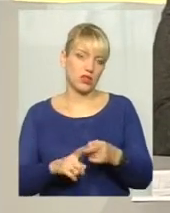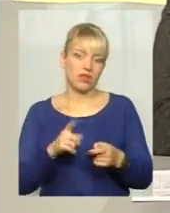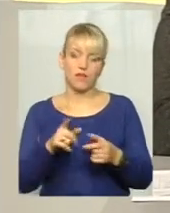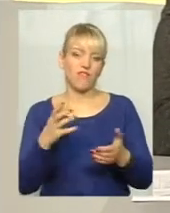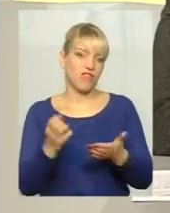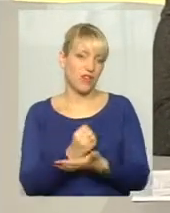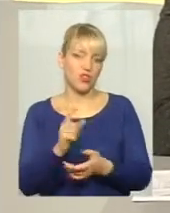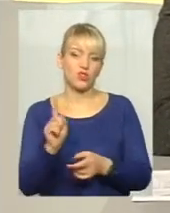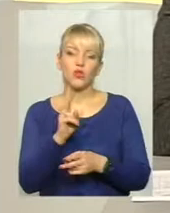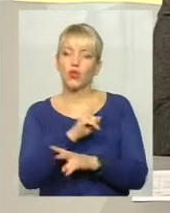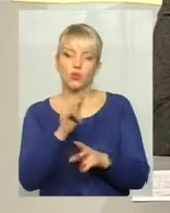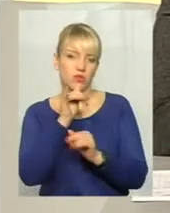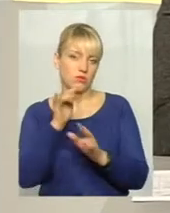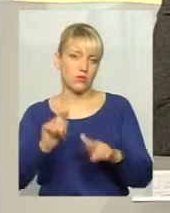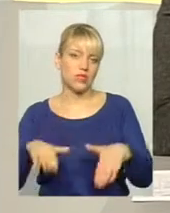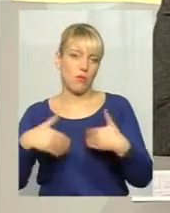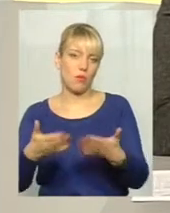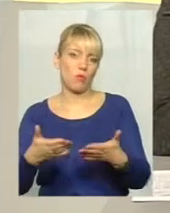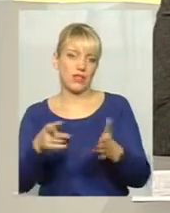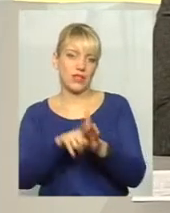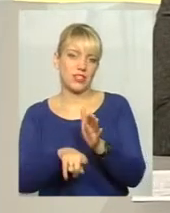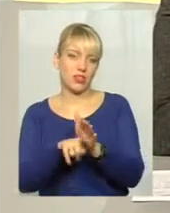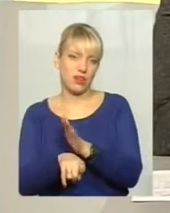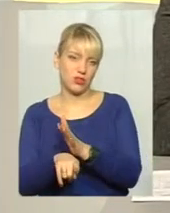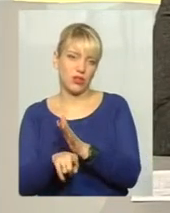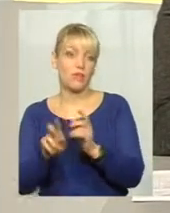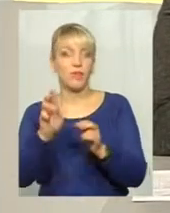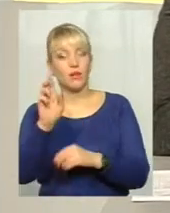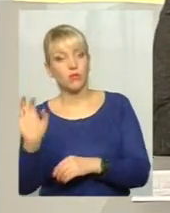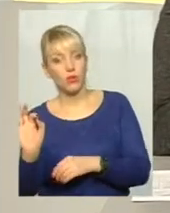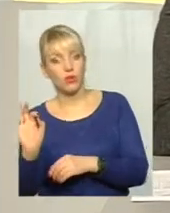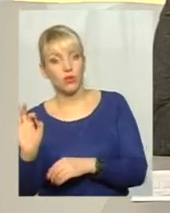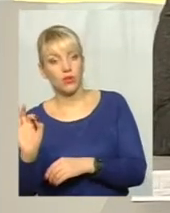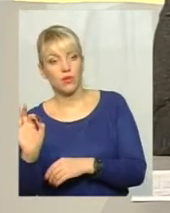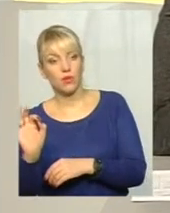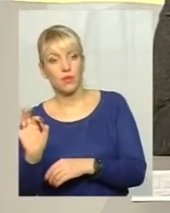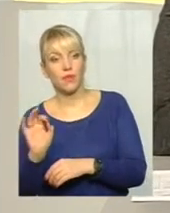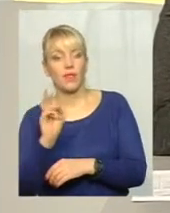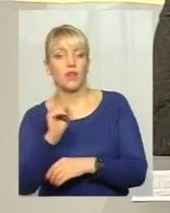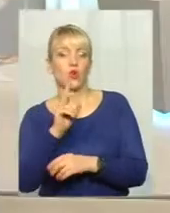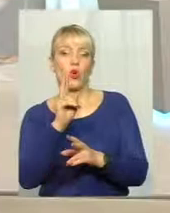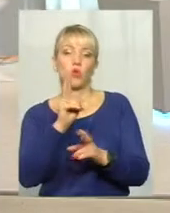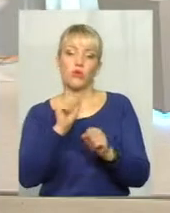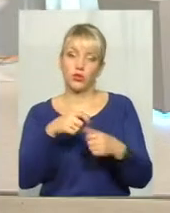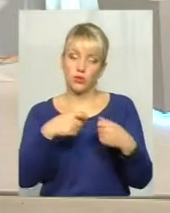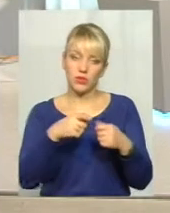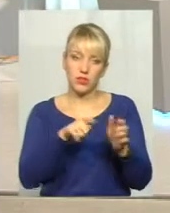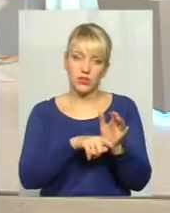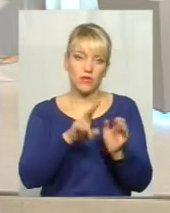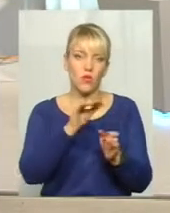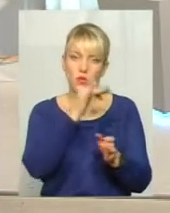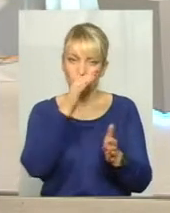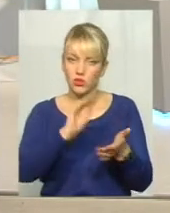ніхто не може запропонувати дешевше, так? Бо хто може, той не може зібрати довідки, або він є